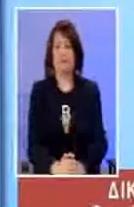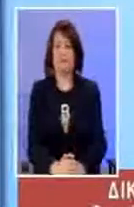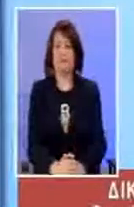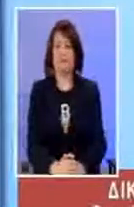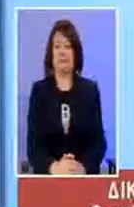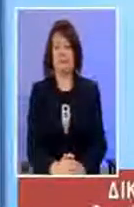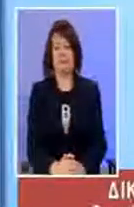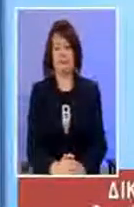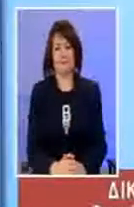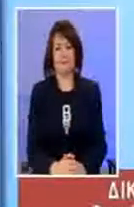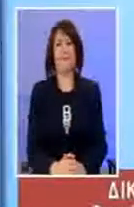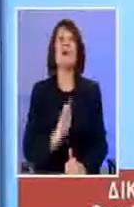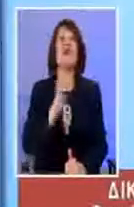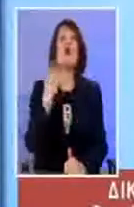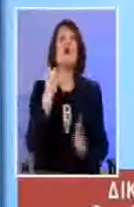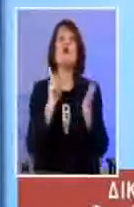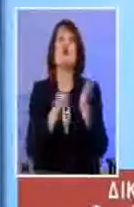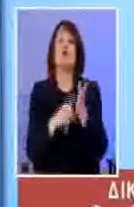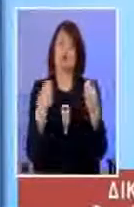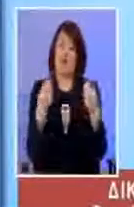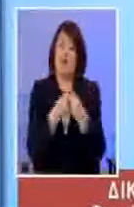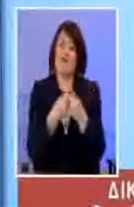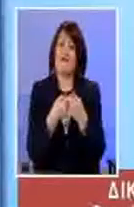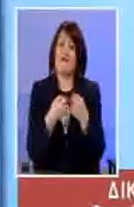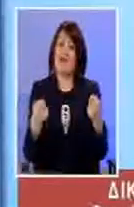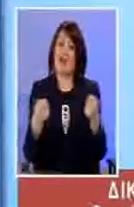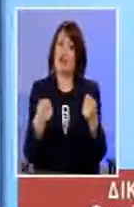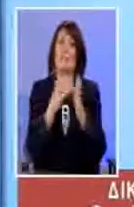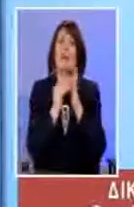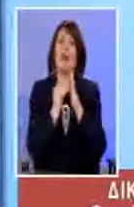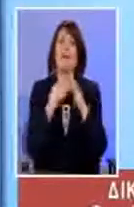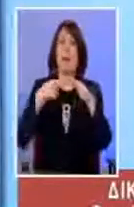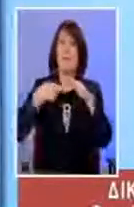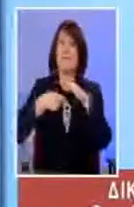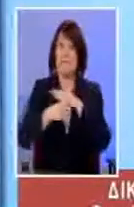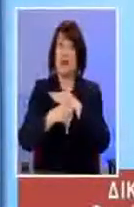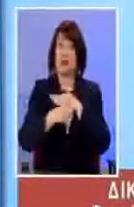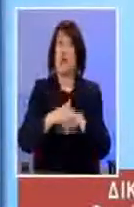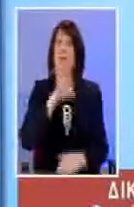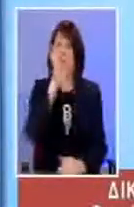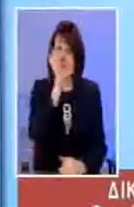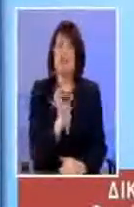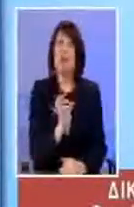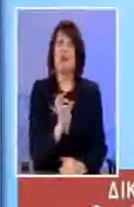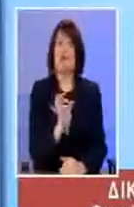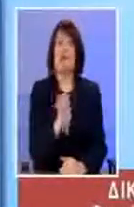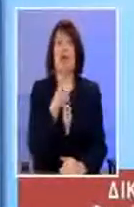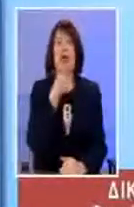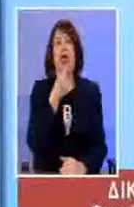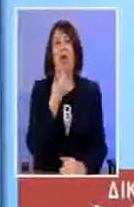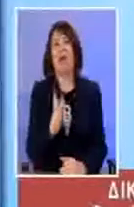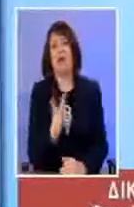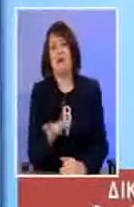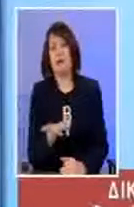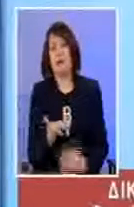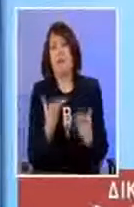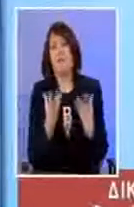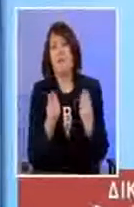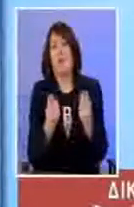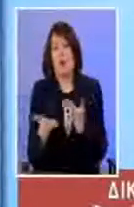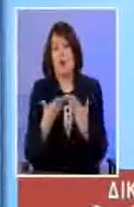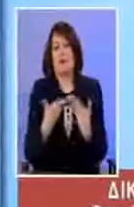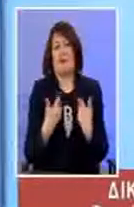Όπου έχει εφαρμοστεί ο νόμος όμως, π.χ. στο μετρό, εκεί πραγματικά έχουμε μεγάλη ευκολία, μας εξυπηρετεί πολύ. Ειδικά